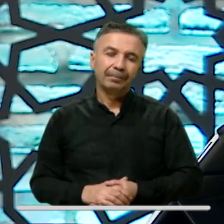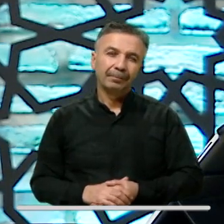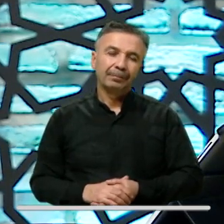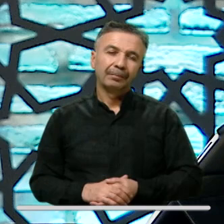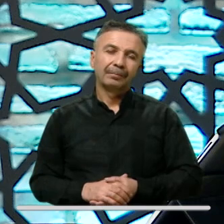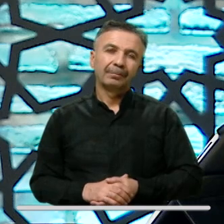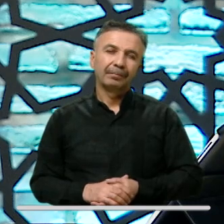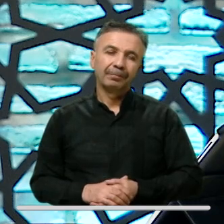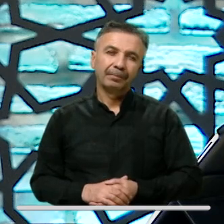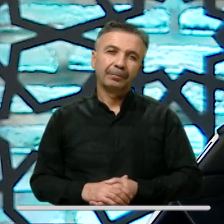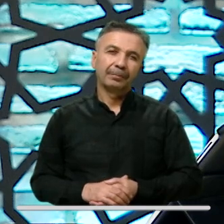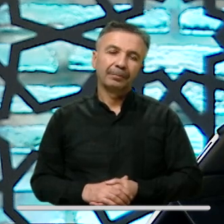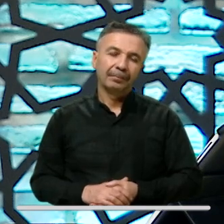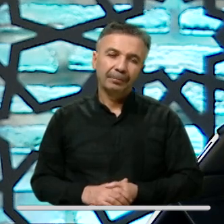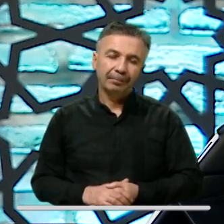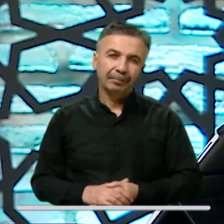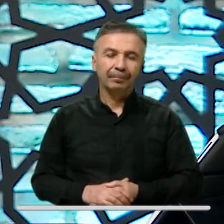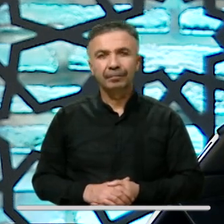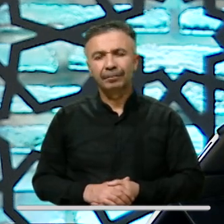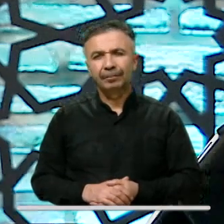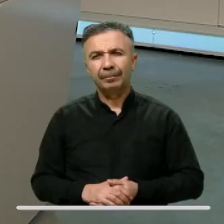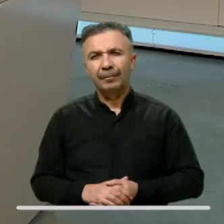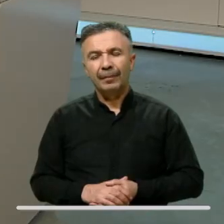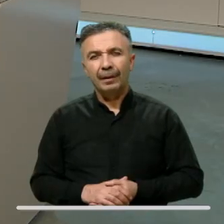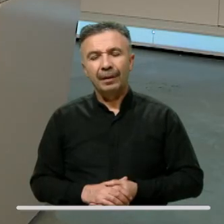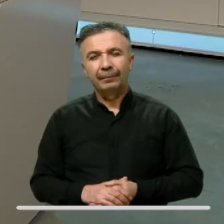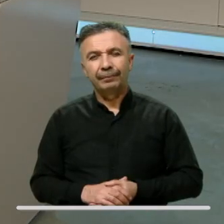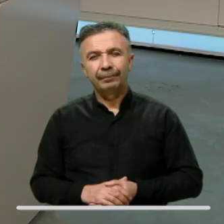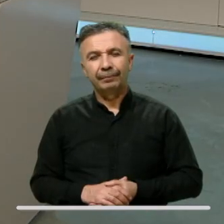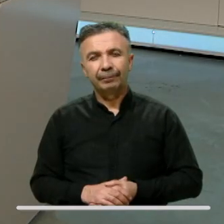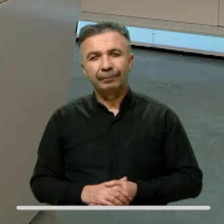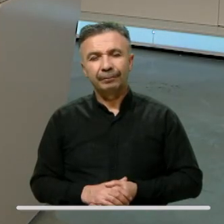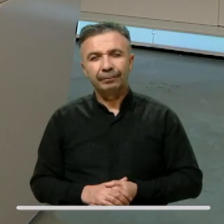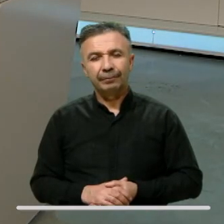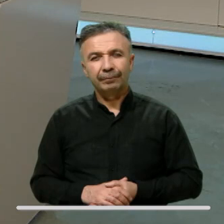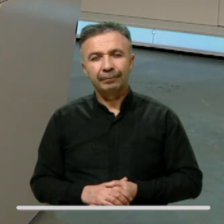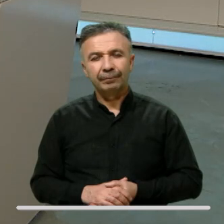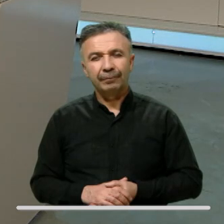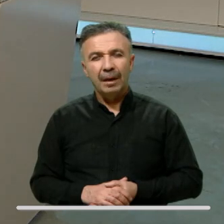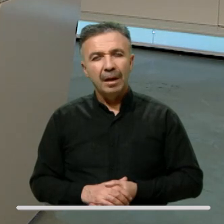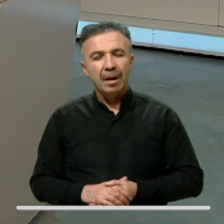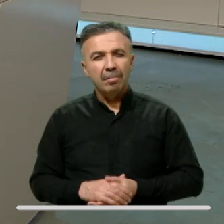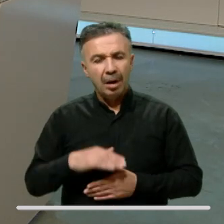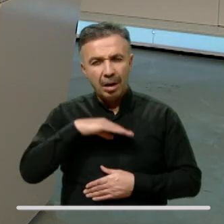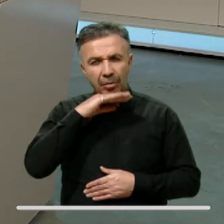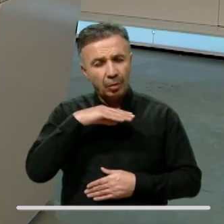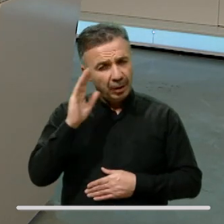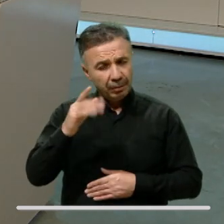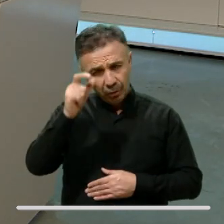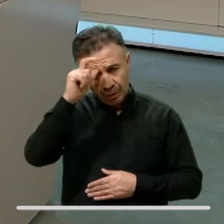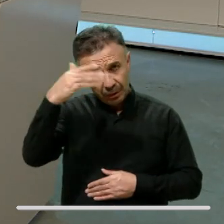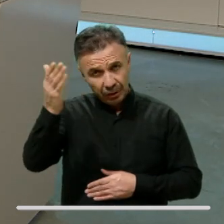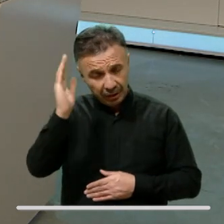Size de kolaylıklar diliyorum. Aksaray'a selam olsun. Hayırlı akşamlar. Yani gurbet zordur. Para kazanmak lazım. Evet. Geçimi temin etmek